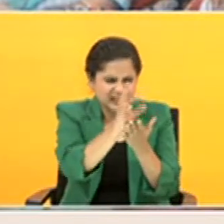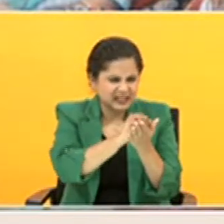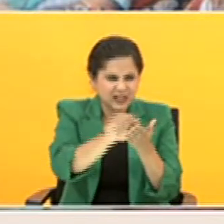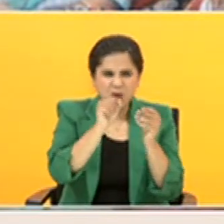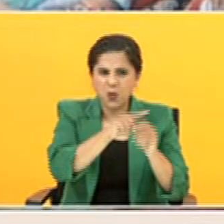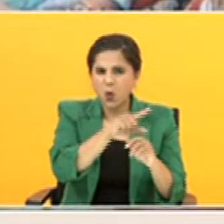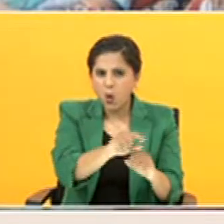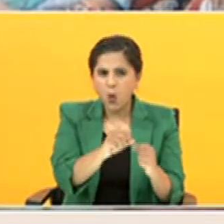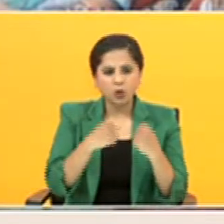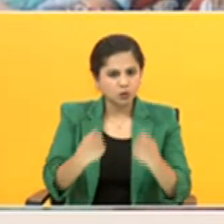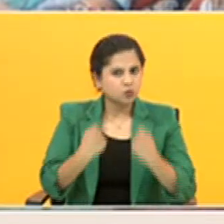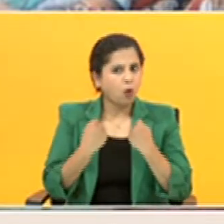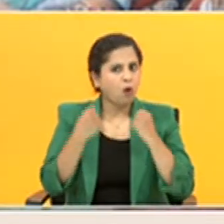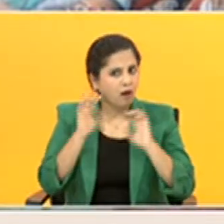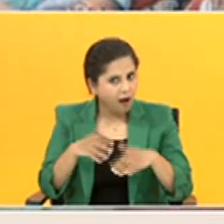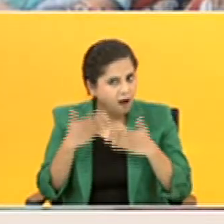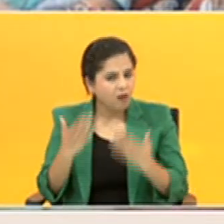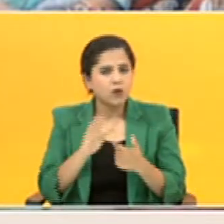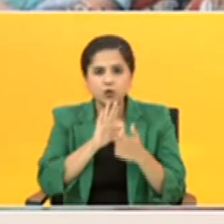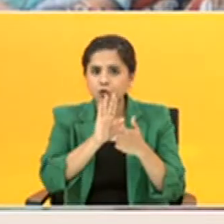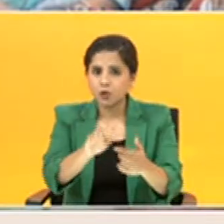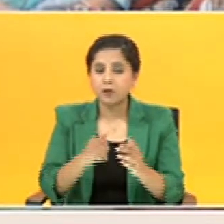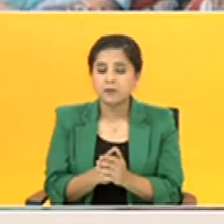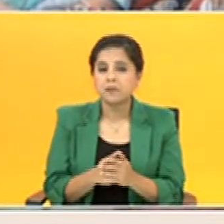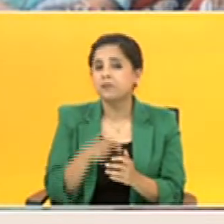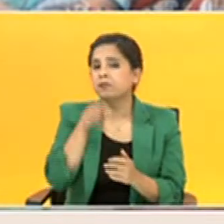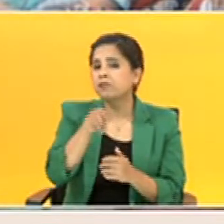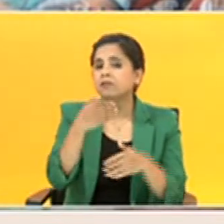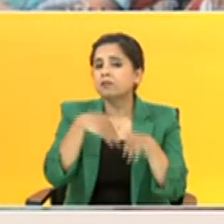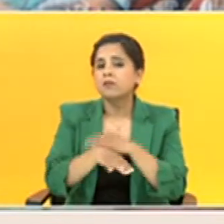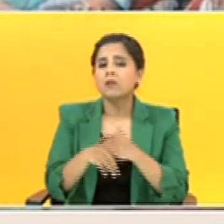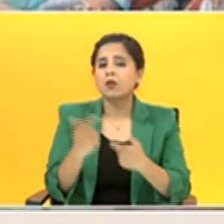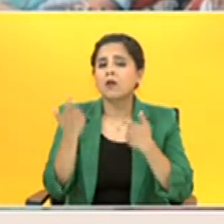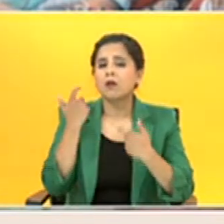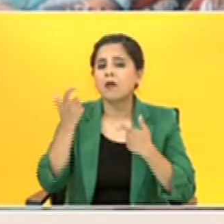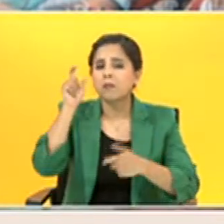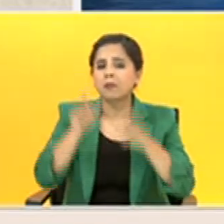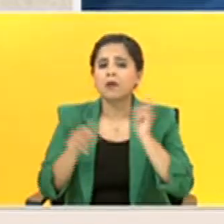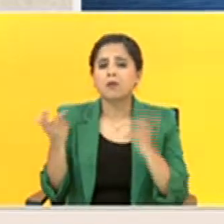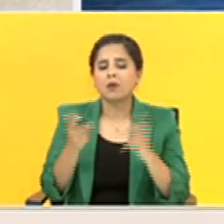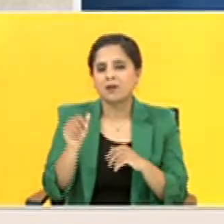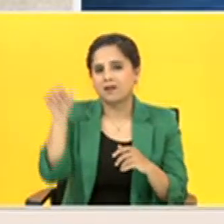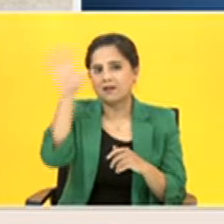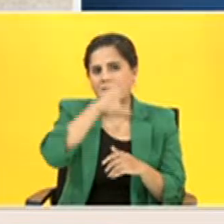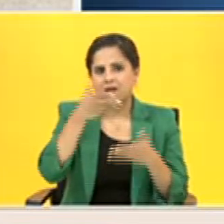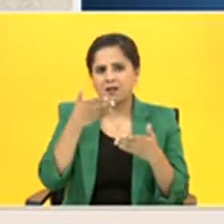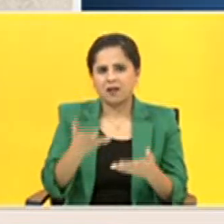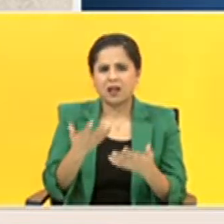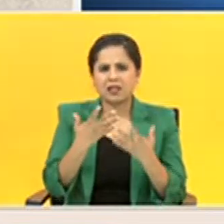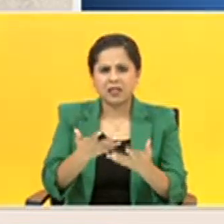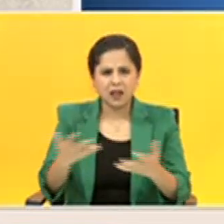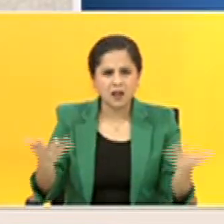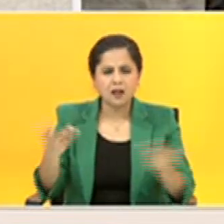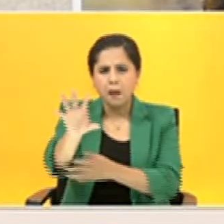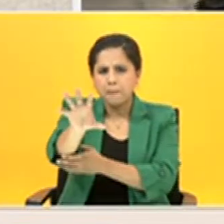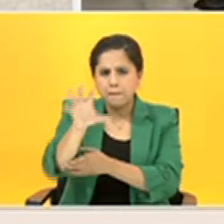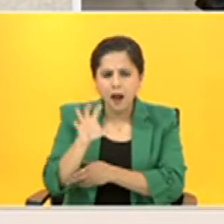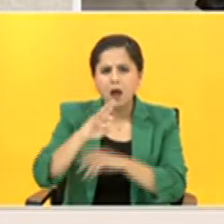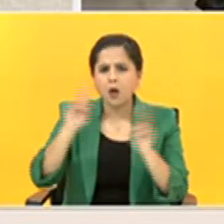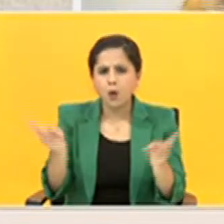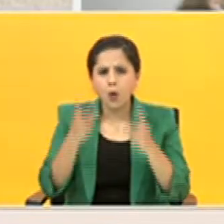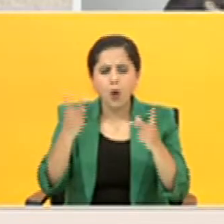अदम्य साहस था और उसमें शामिल थी भारत में बने हथियारों,